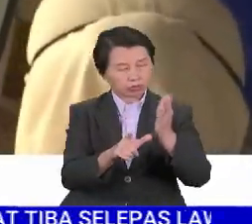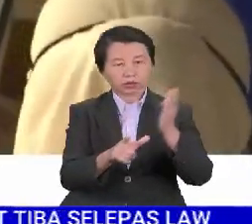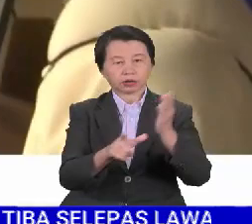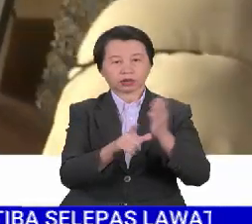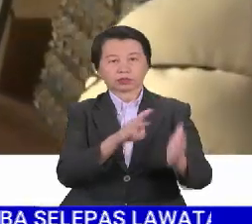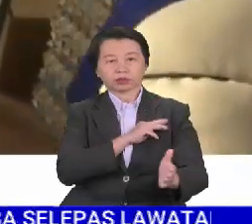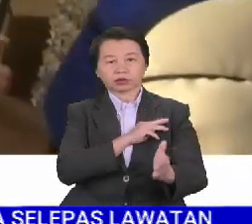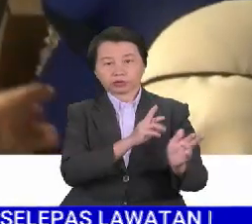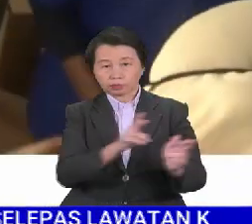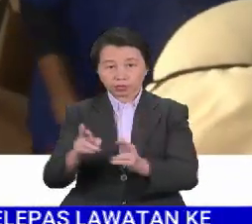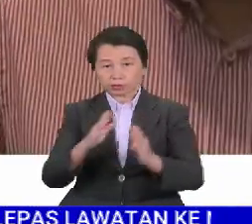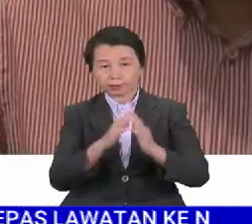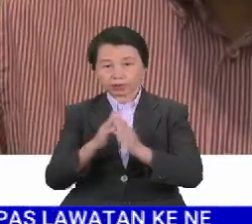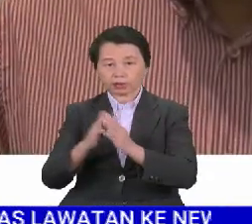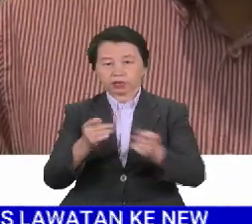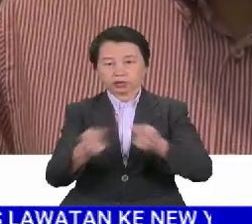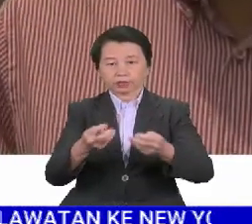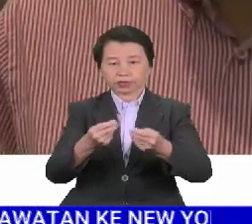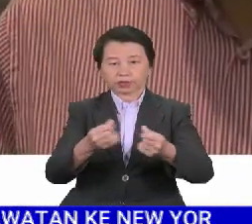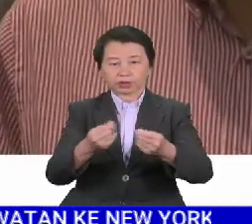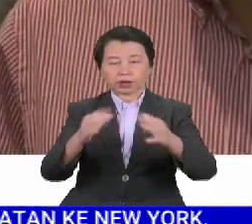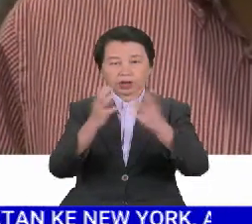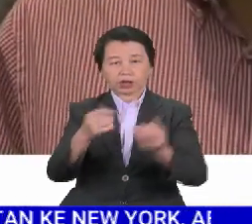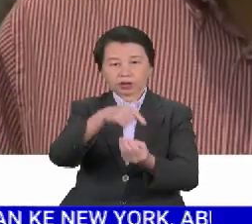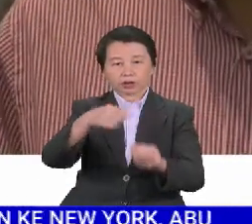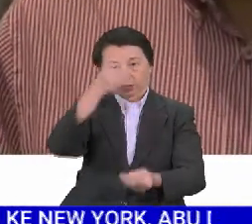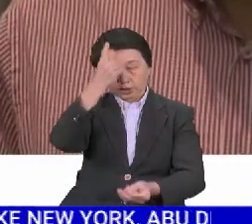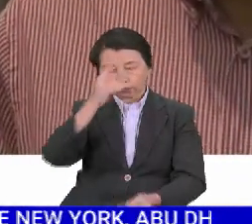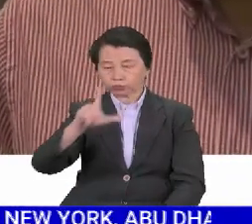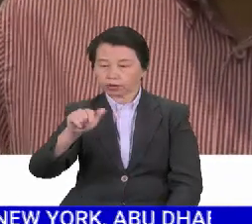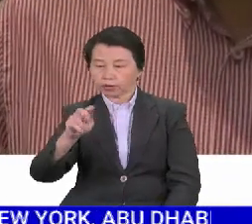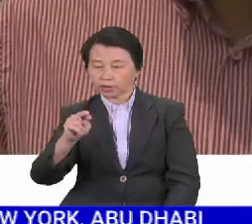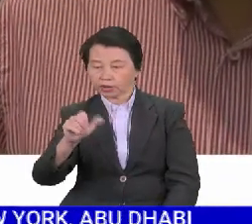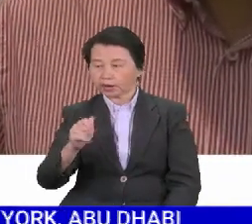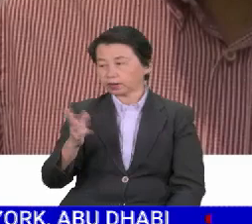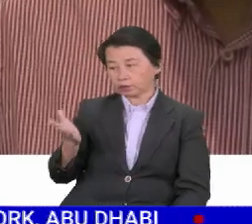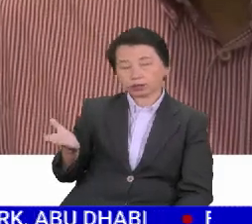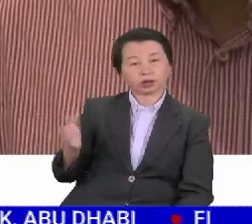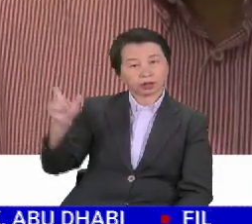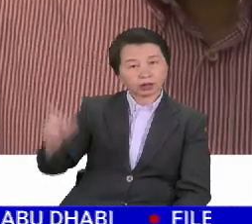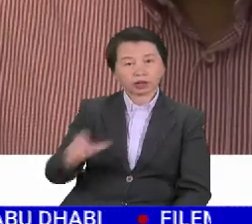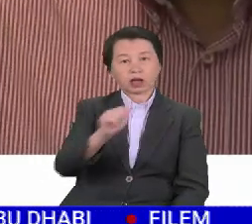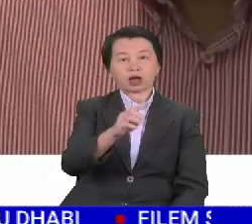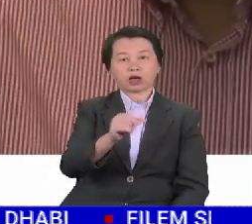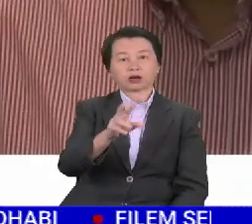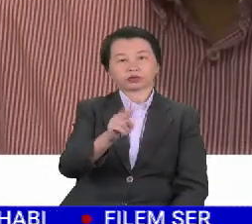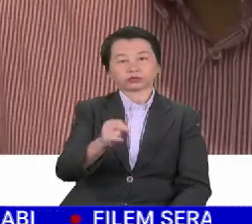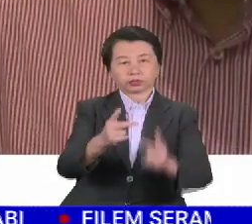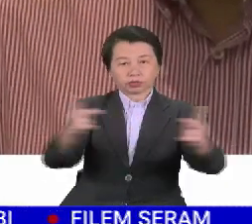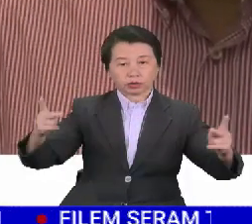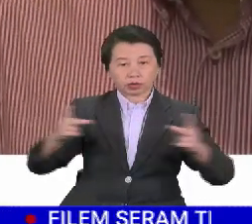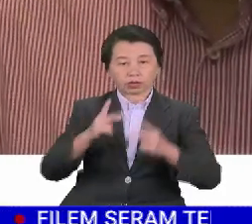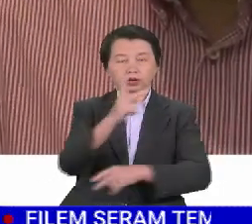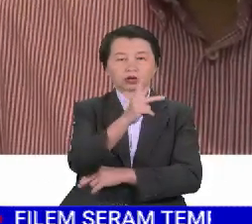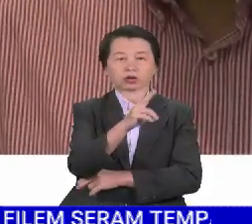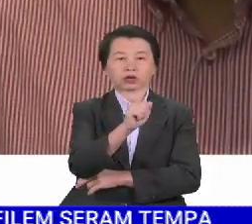Timbalan Menteri Perancangan Bandar, Pentadbiran Tanah dan Alam Sekitar, Datuk Len Talib Saleh, yang juga merupakan adun untuk kawasan